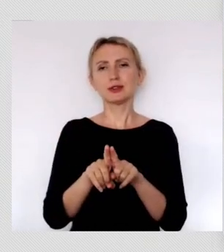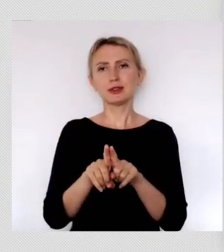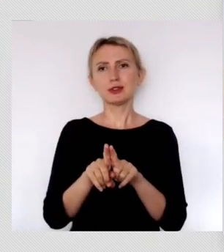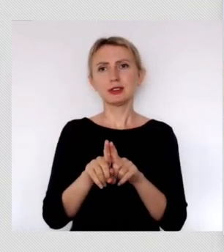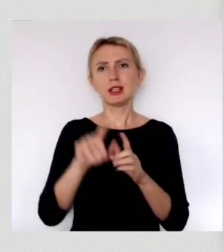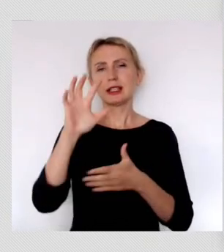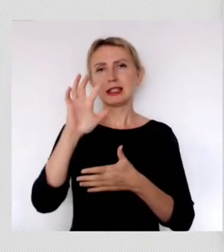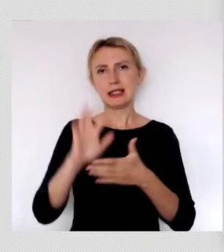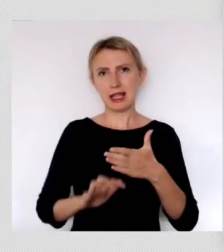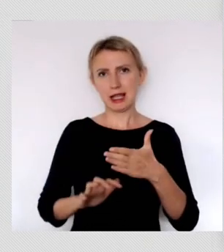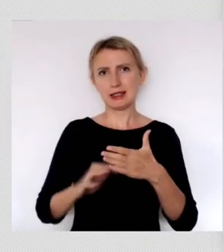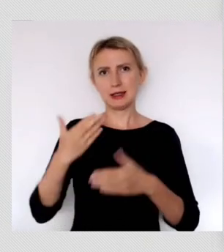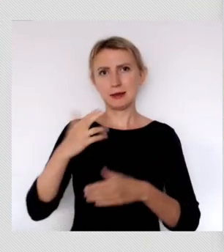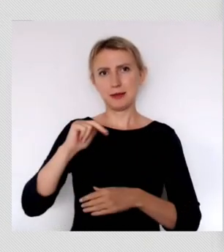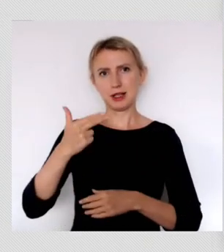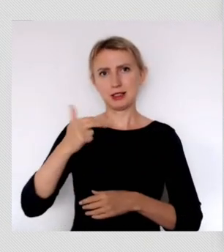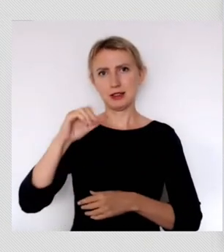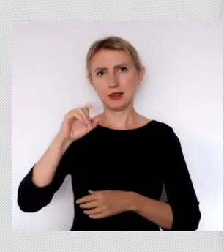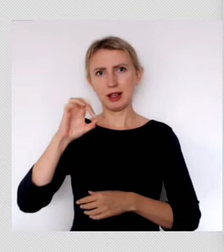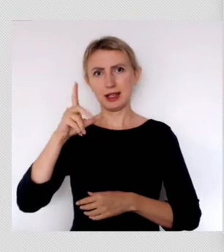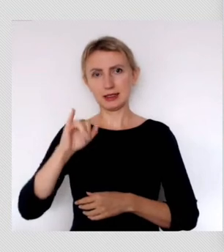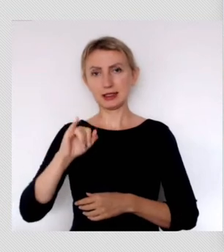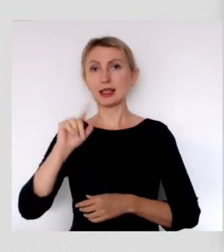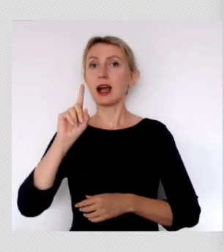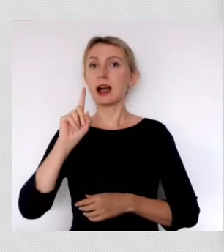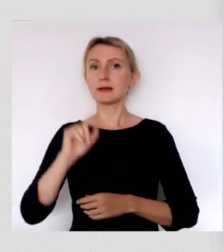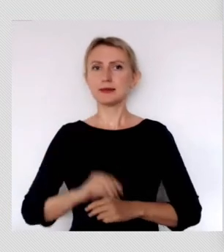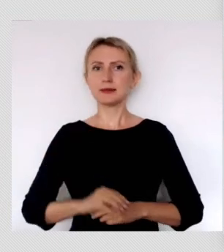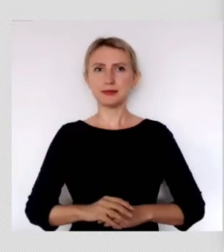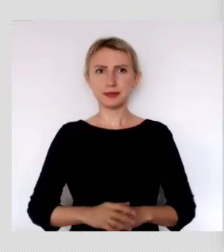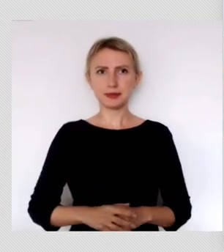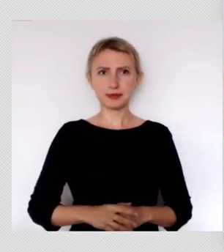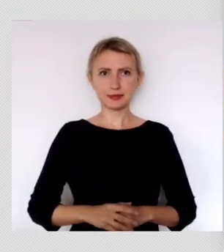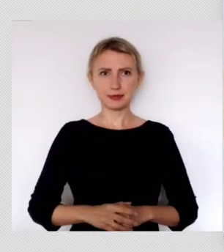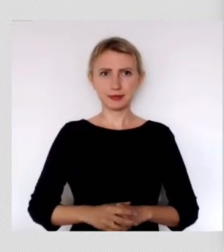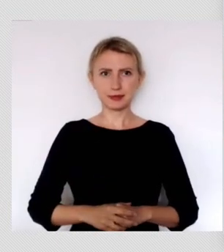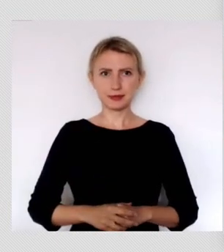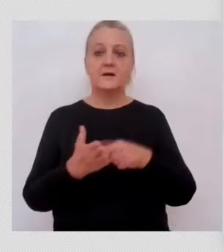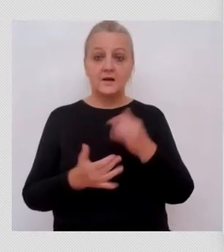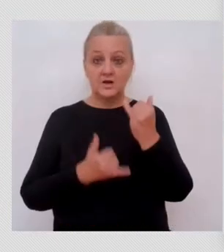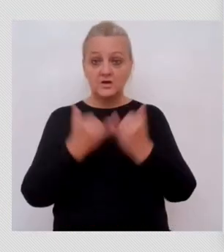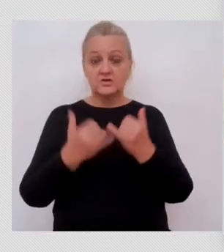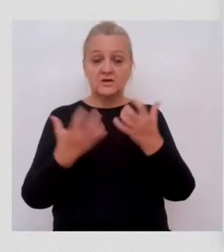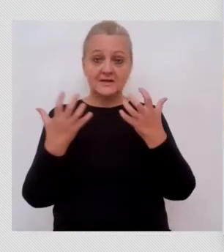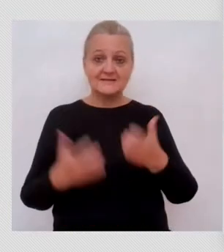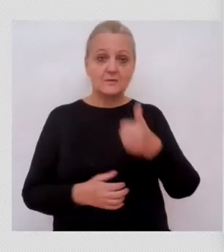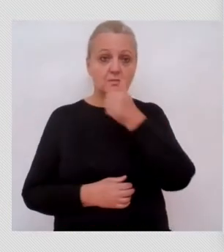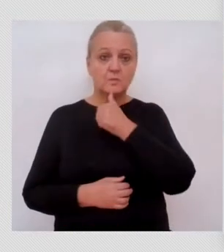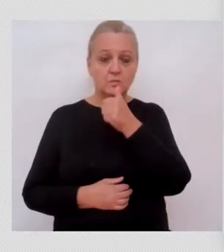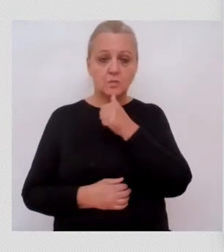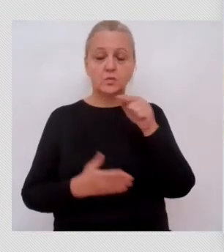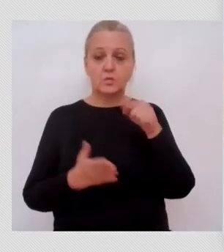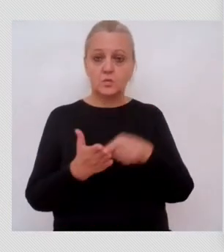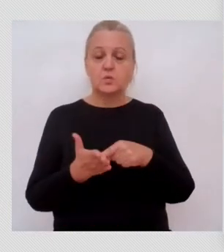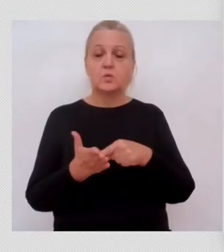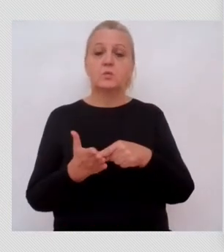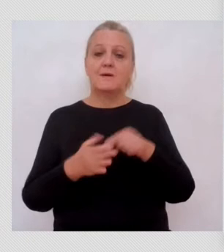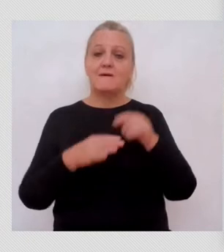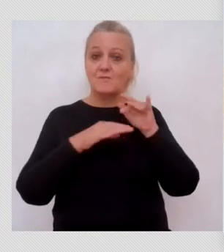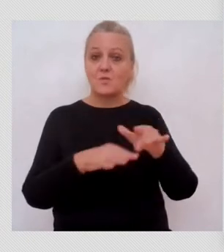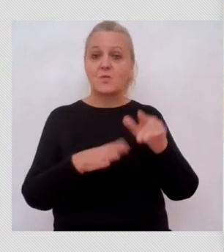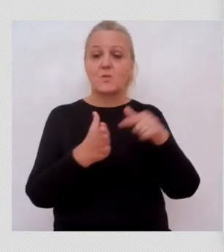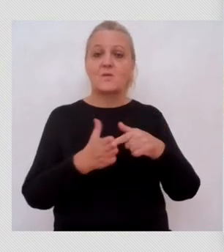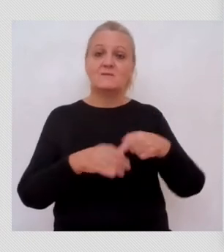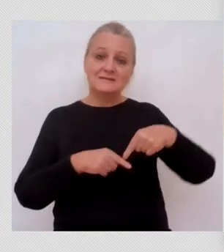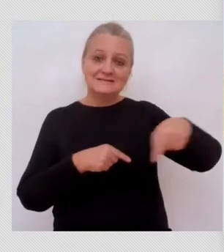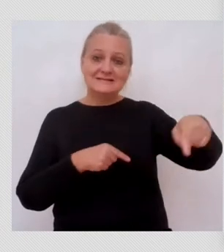tekście Marcina Waleckiego. Natomiast jeśli chcemy spróbować wpłynąć na to, aby w tych